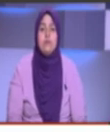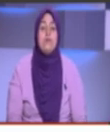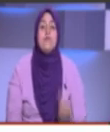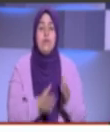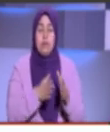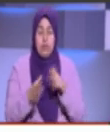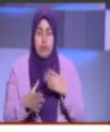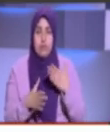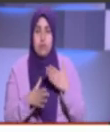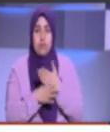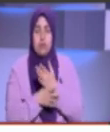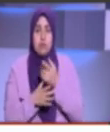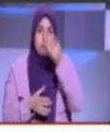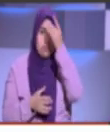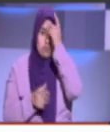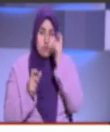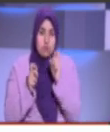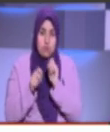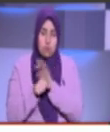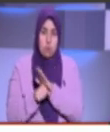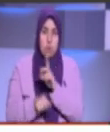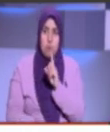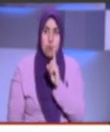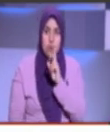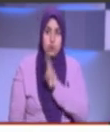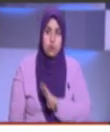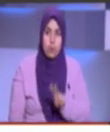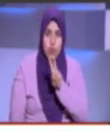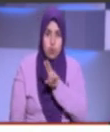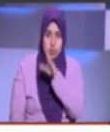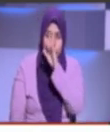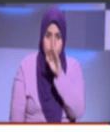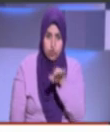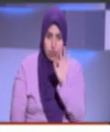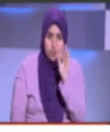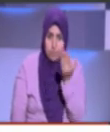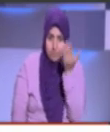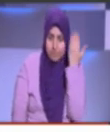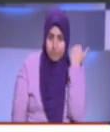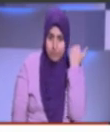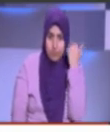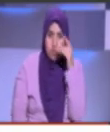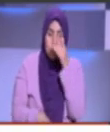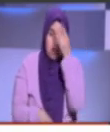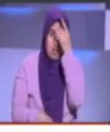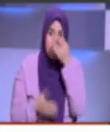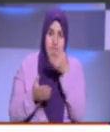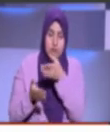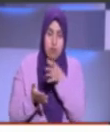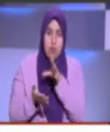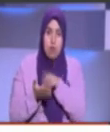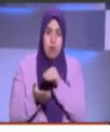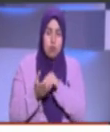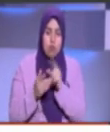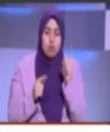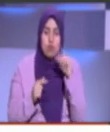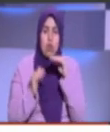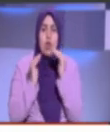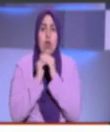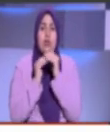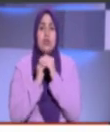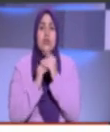حالة الإصابة منذ 27 من شهر مارس الماضي، وظل حوالي 10 أيام يعمل